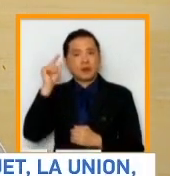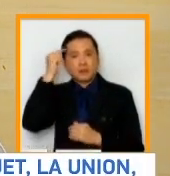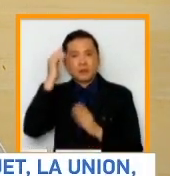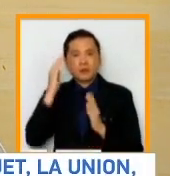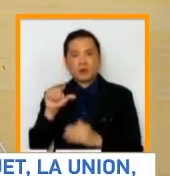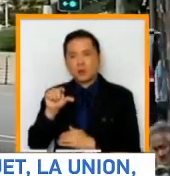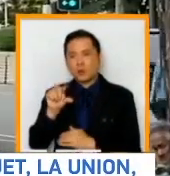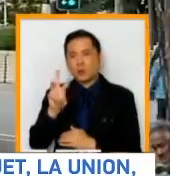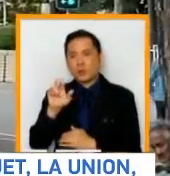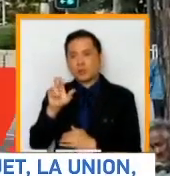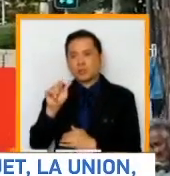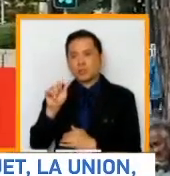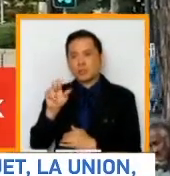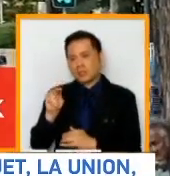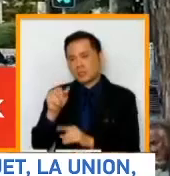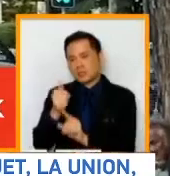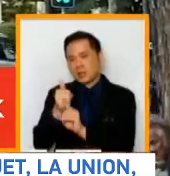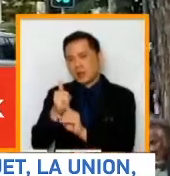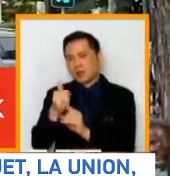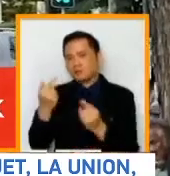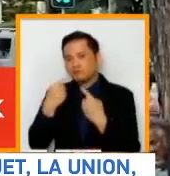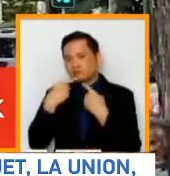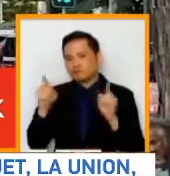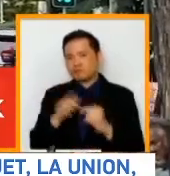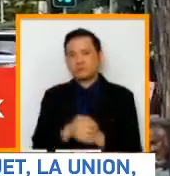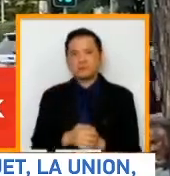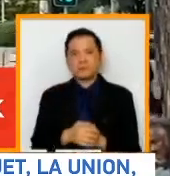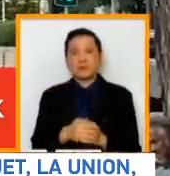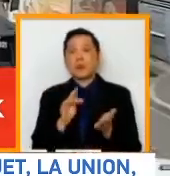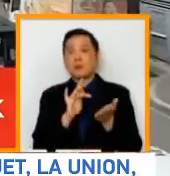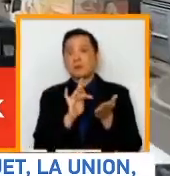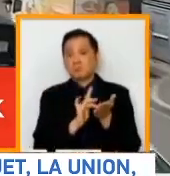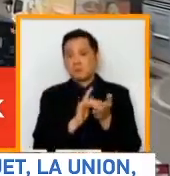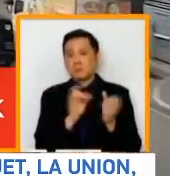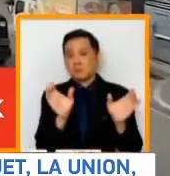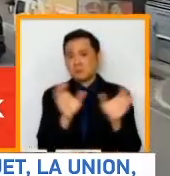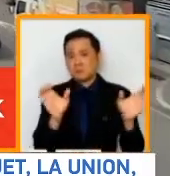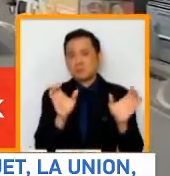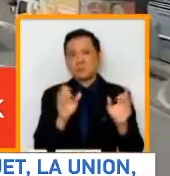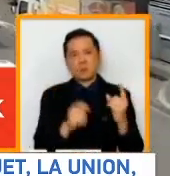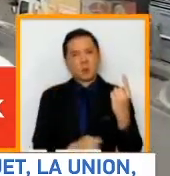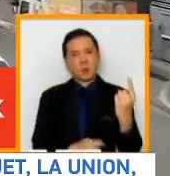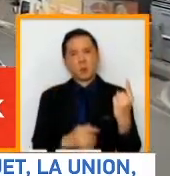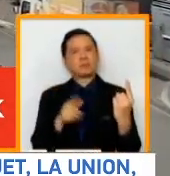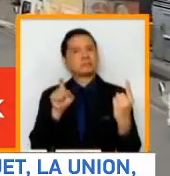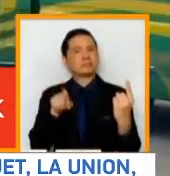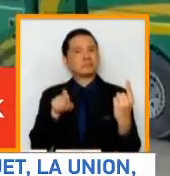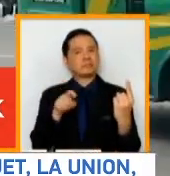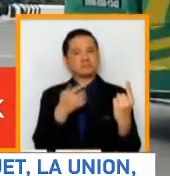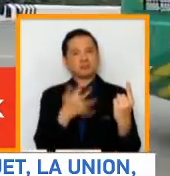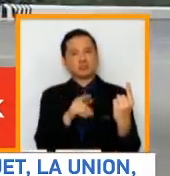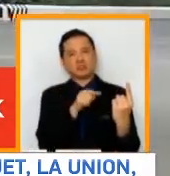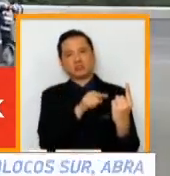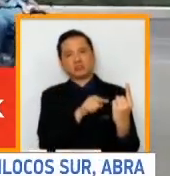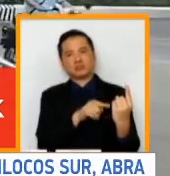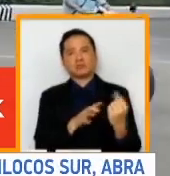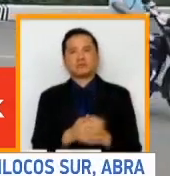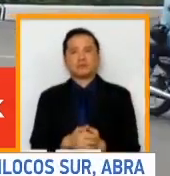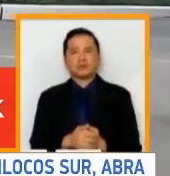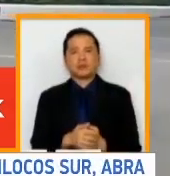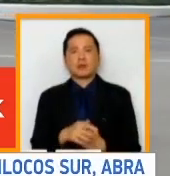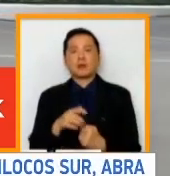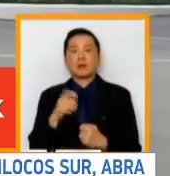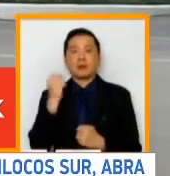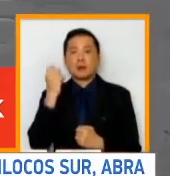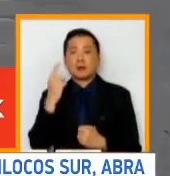Garcia. Medical certificate na lamang mula sa pinanggalingan ng biyahero ang requirement na nakuha 24 hours